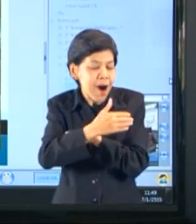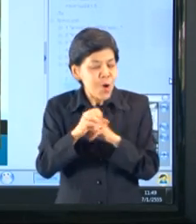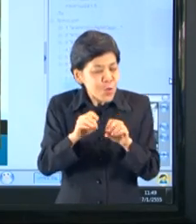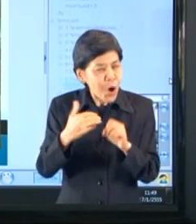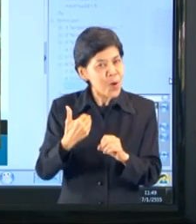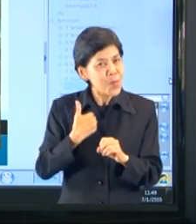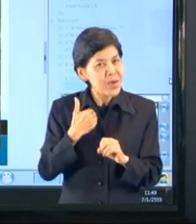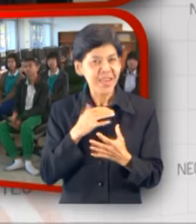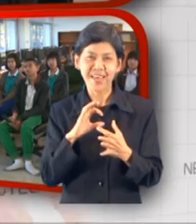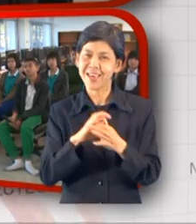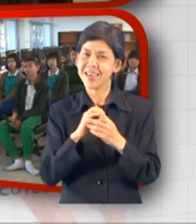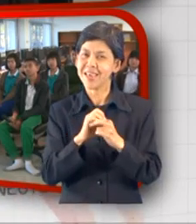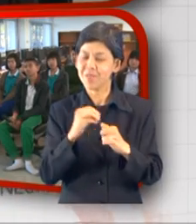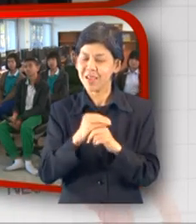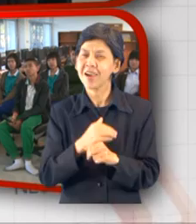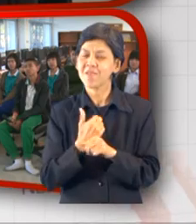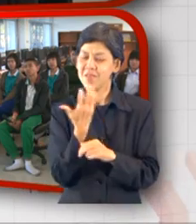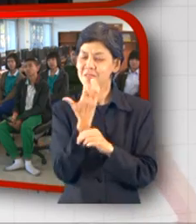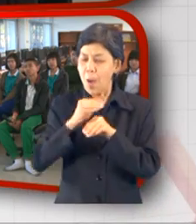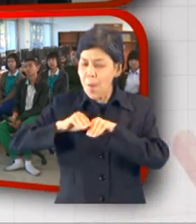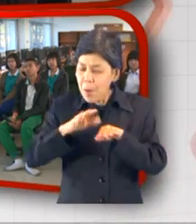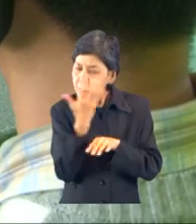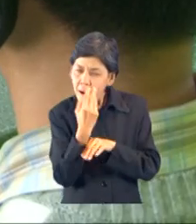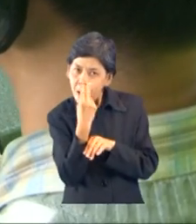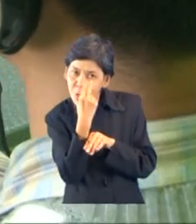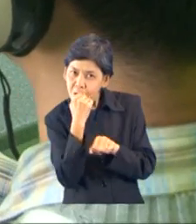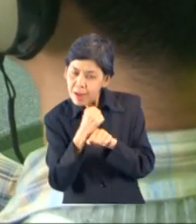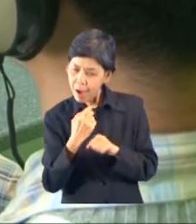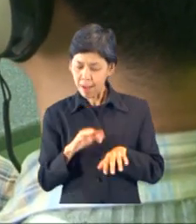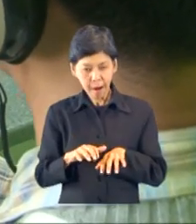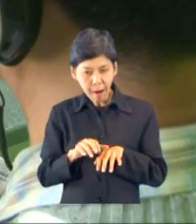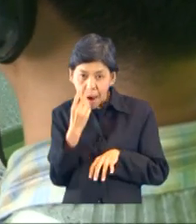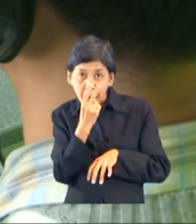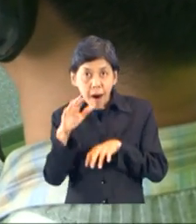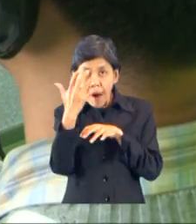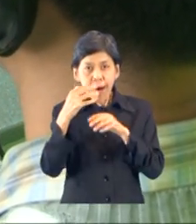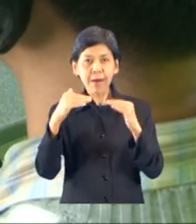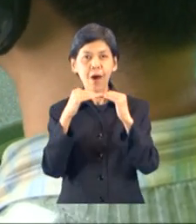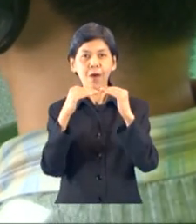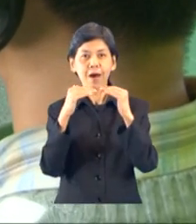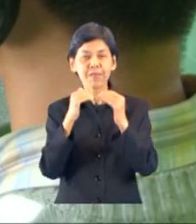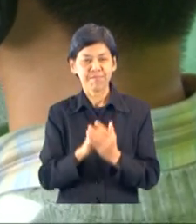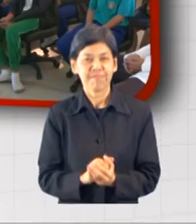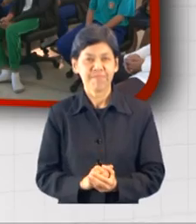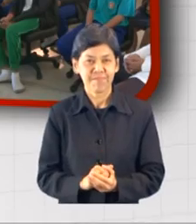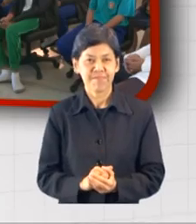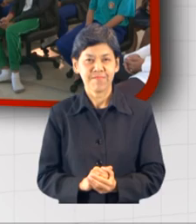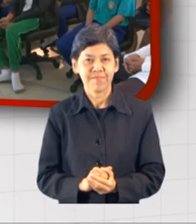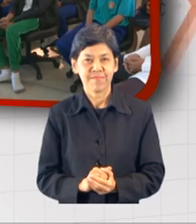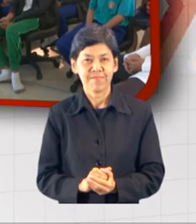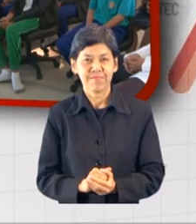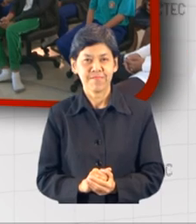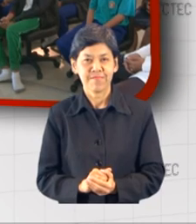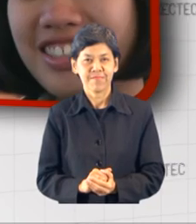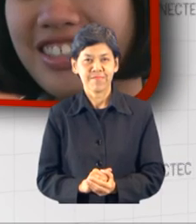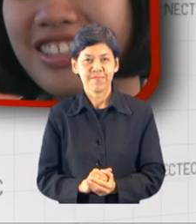การ์ตูนจากอาจารย์พิเศษโดยผ่านระบบวิดีโอคอนเฟอเรนซ์ นะครับปลาการ์ตูนแดงอันนี้ตัวจะค่อนข้างใหญ่คีบจะค่อนข้าง